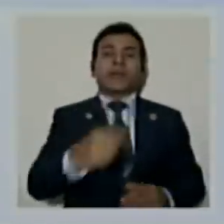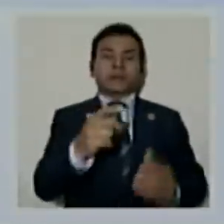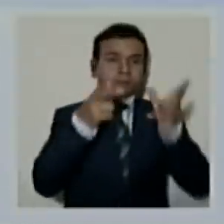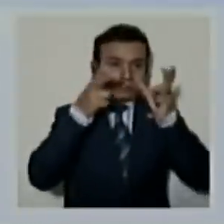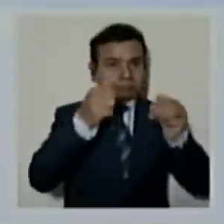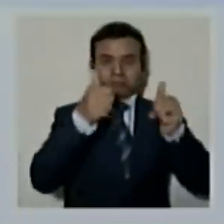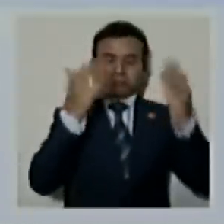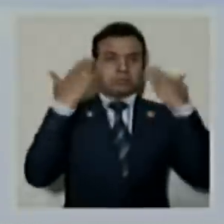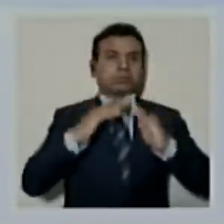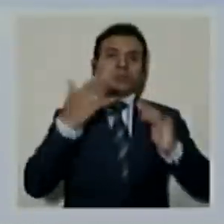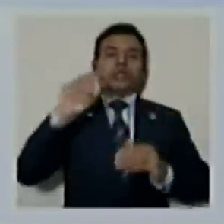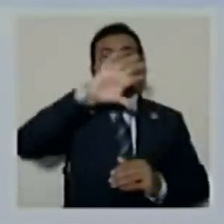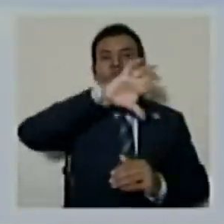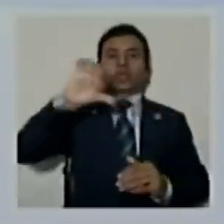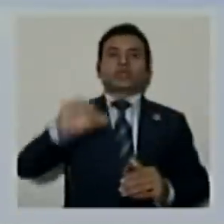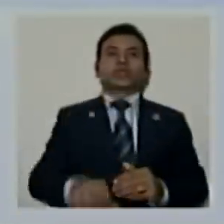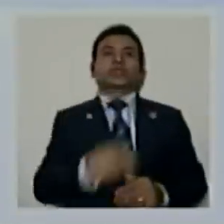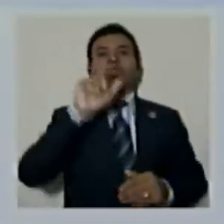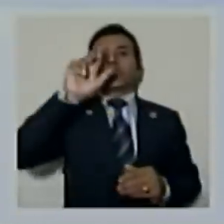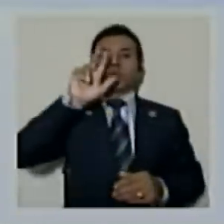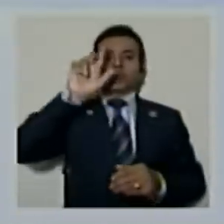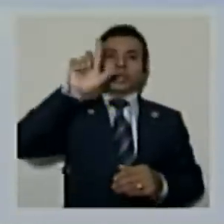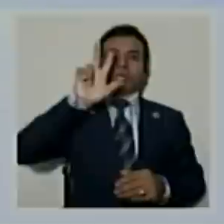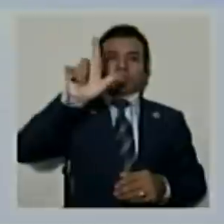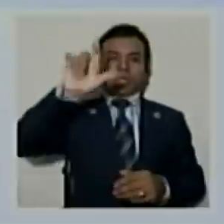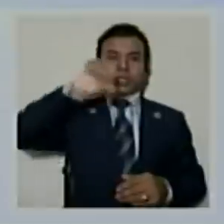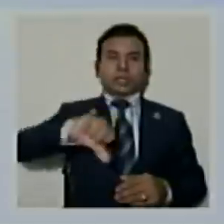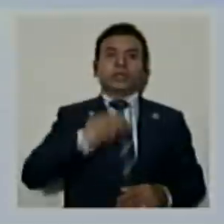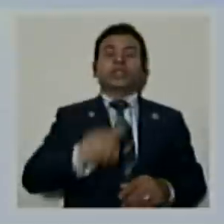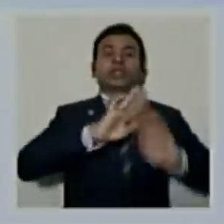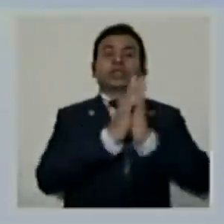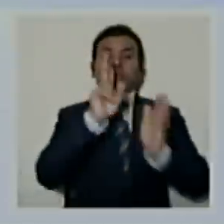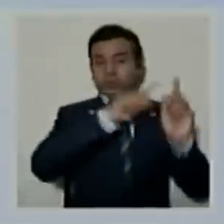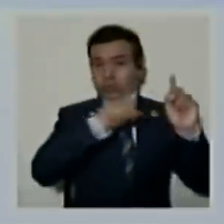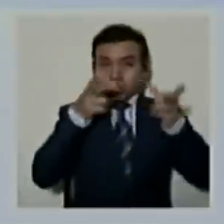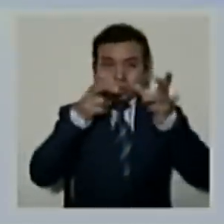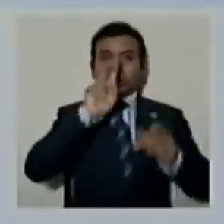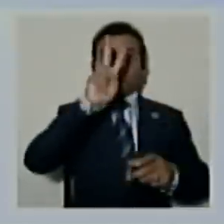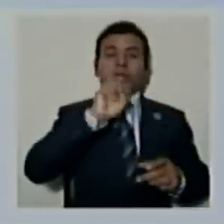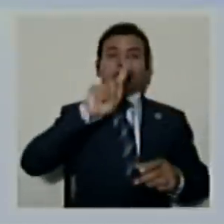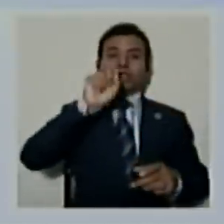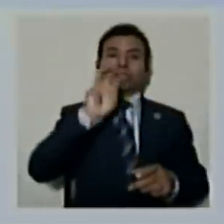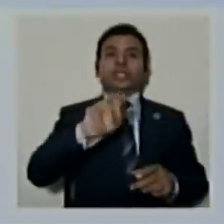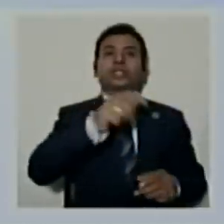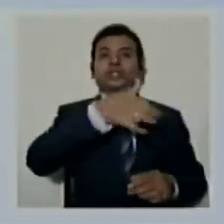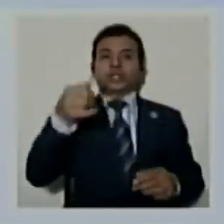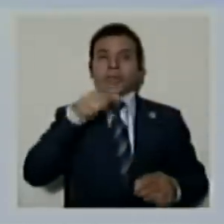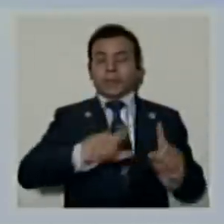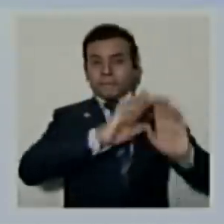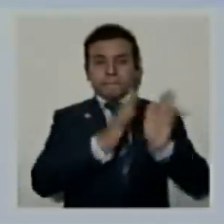কোয়ারেন্টাইনে 24 ঘন্টায় এসেছে 2218 জন এবং ছাড় পেয়েছে 2979 জন। এ পর্যন্ত